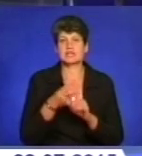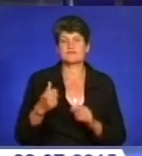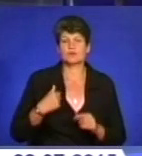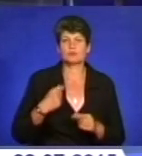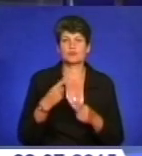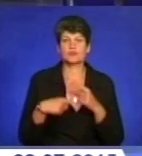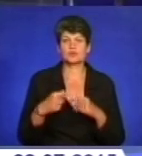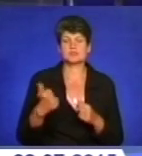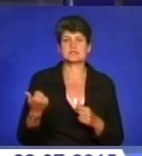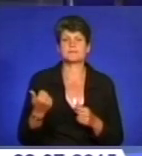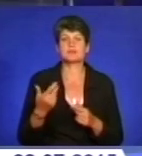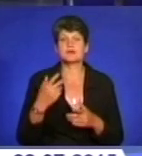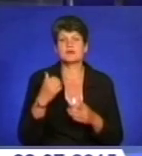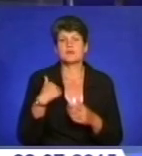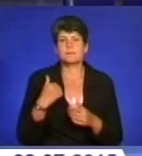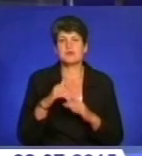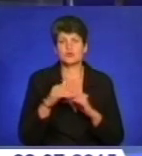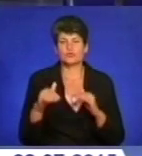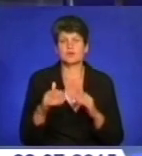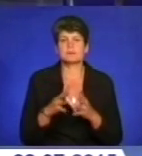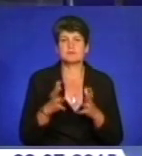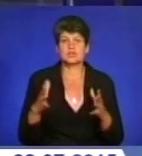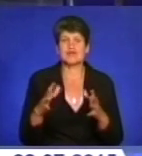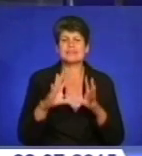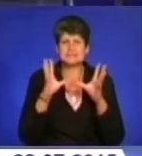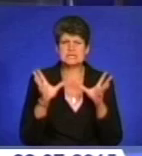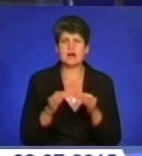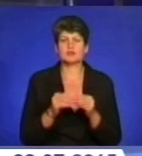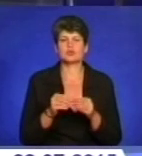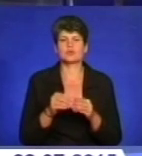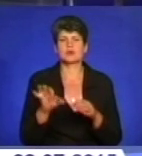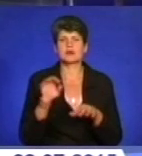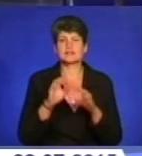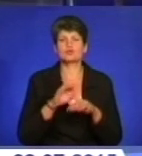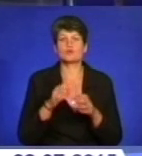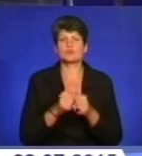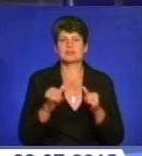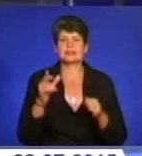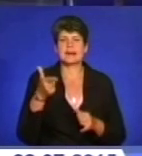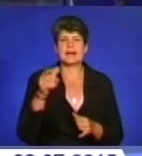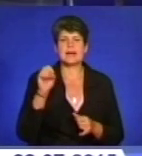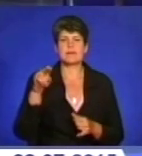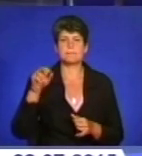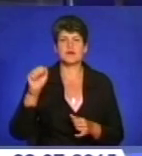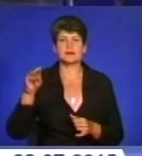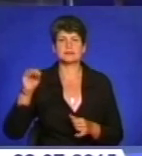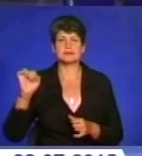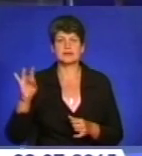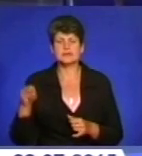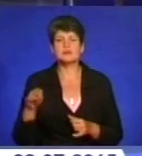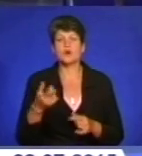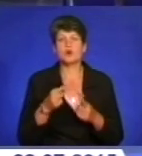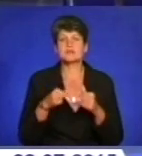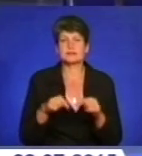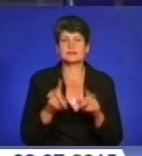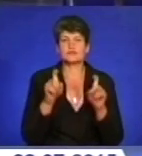передової, перевищує середні показники в Україні. Але загальну картину поширення гепатиту у зв'язку з бойовими діями, за словами організаторів тестування,